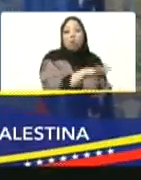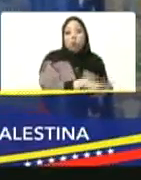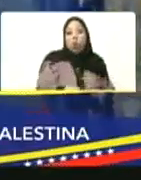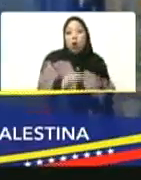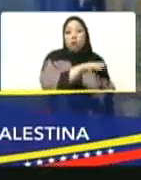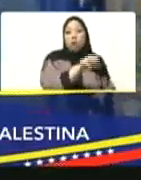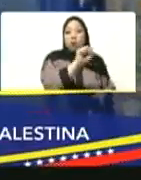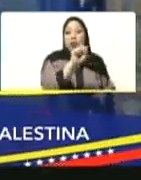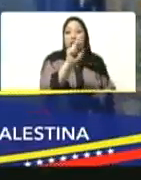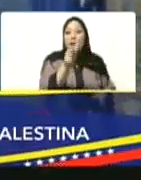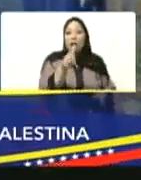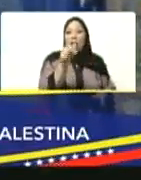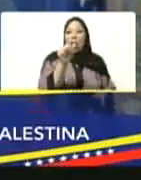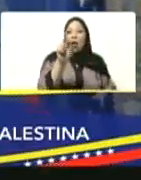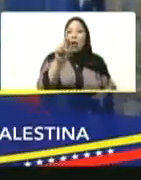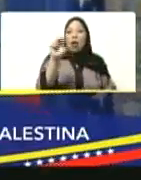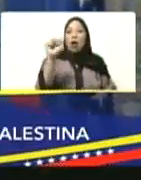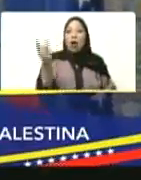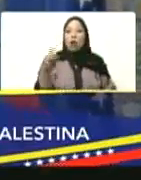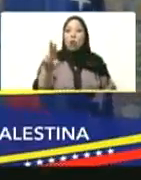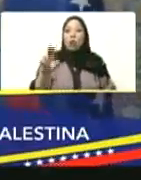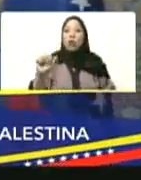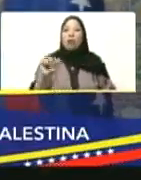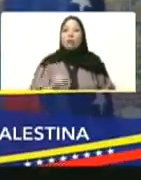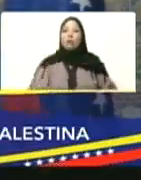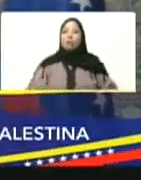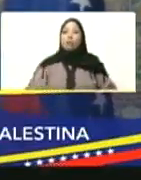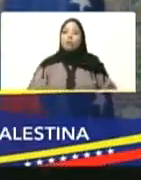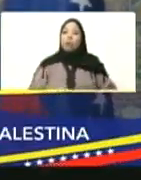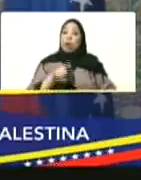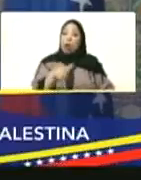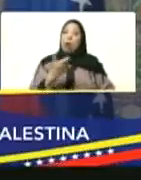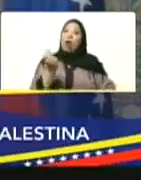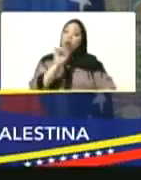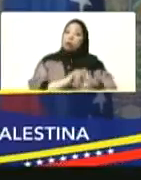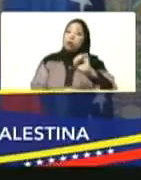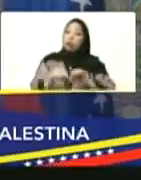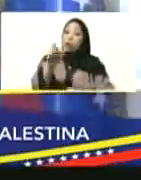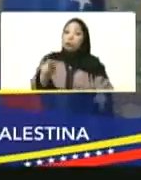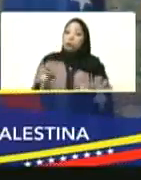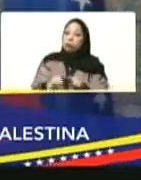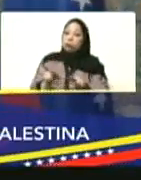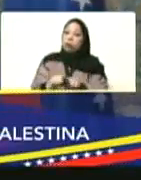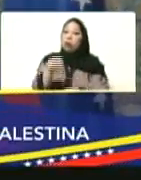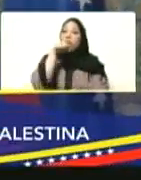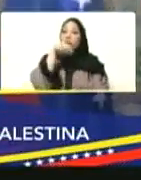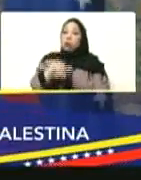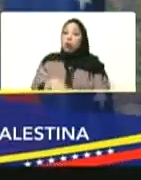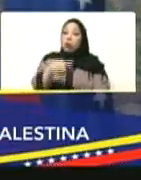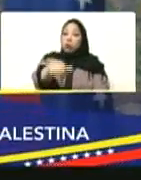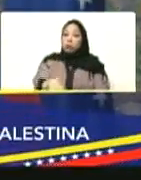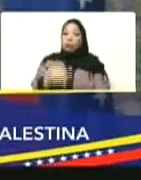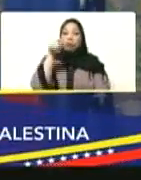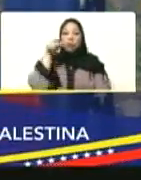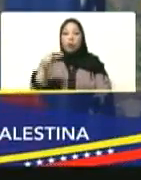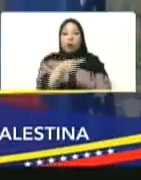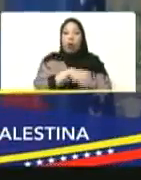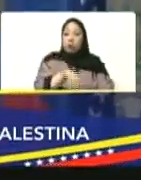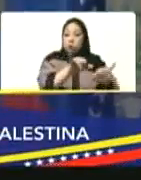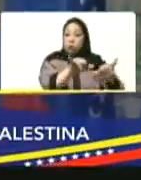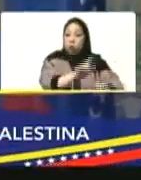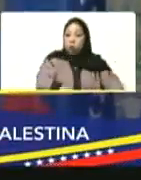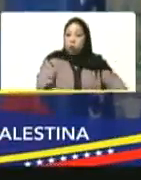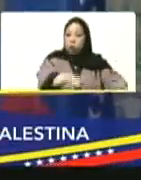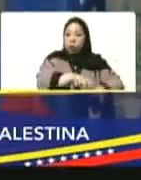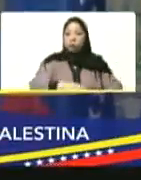le monde tout entier réagisse afin de protéger les droits historiques du peuple saharaui.